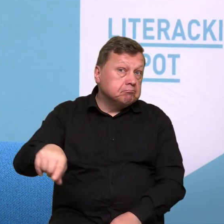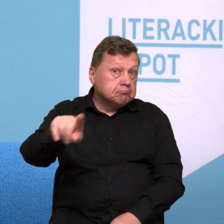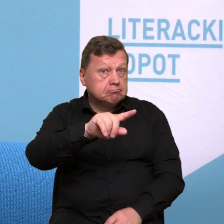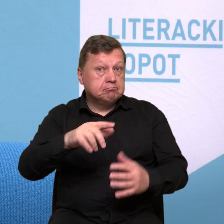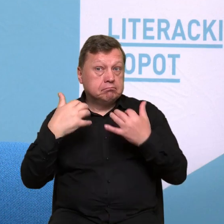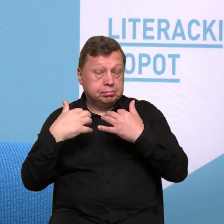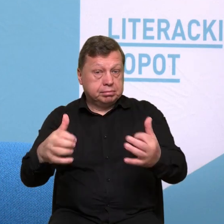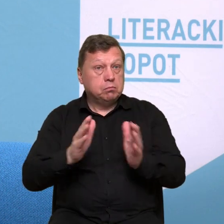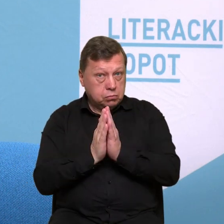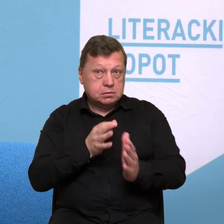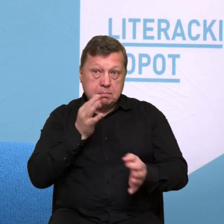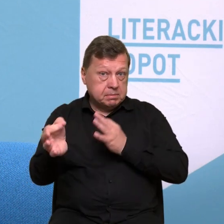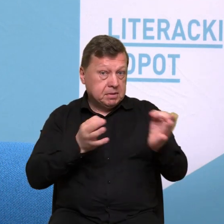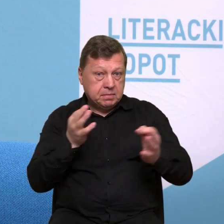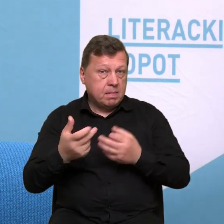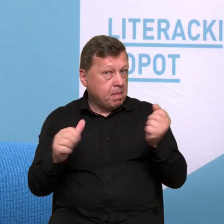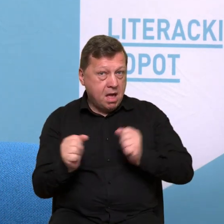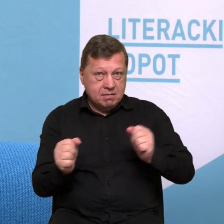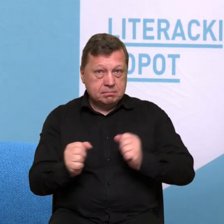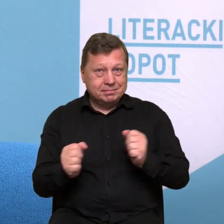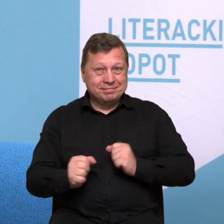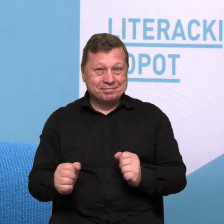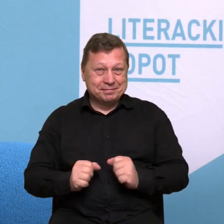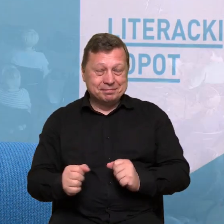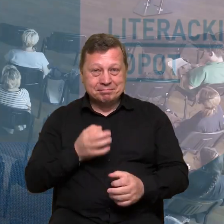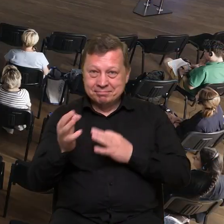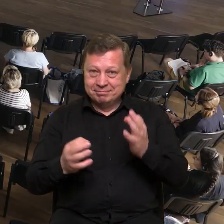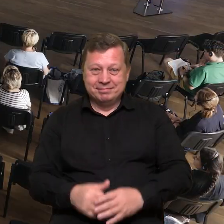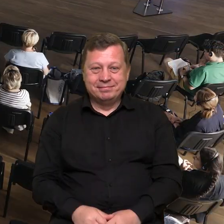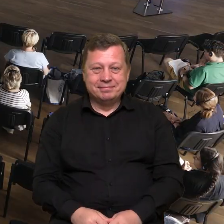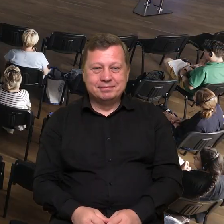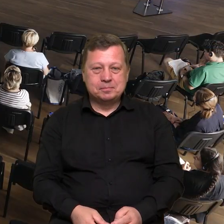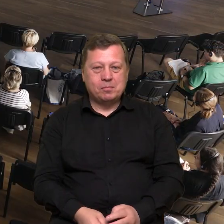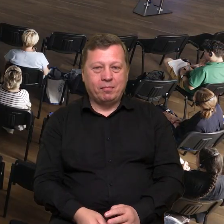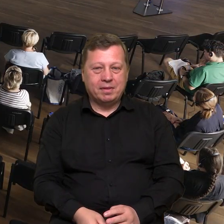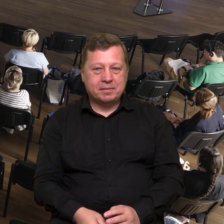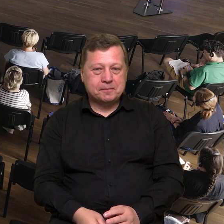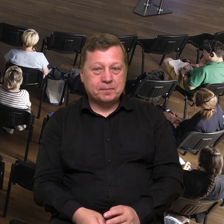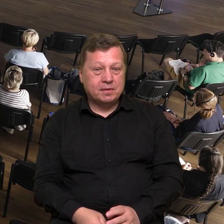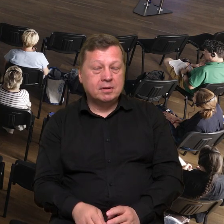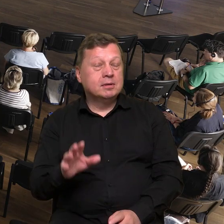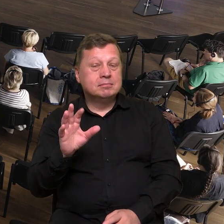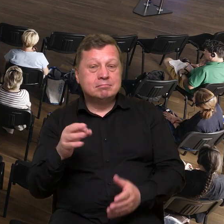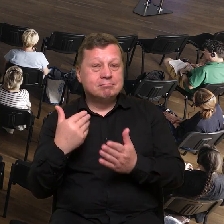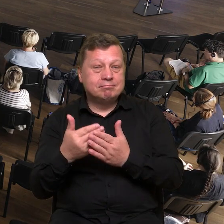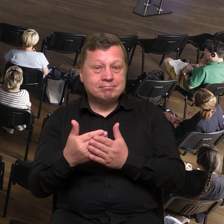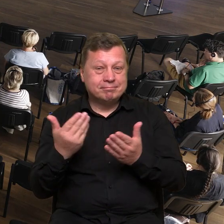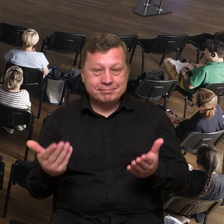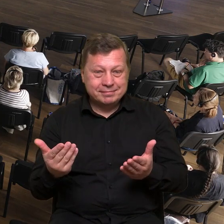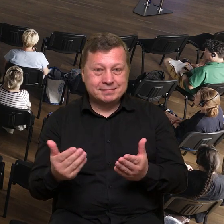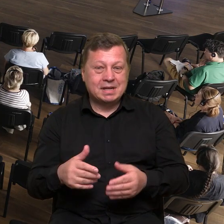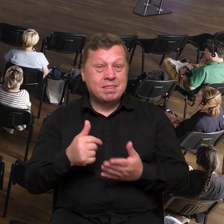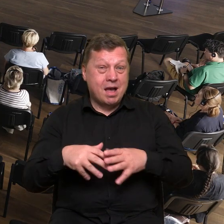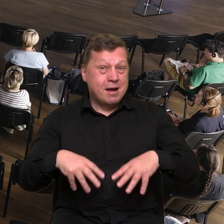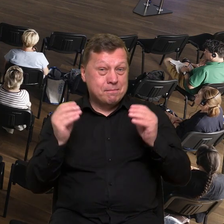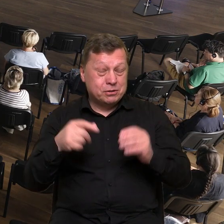publiczności, żeby zadawali pytania i żeby się nie bali te zadawać. Tym bardziej, że tak jak już podkreśliłam